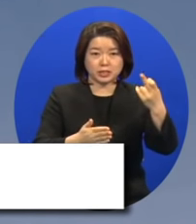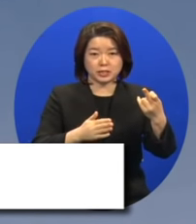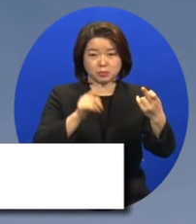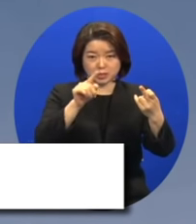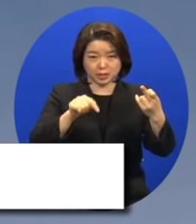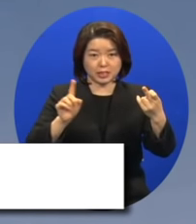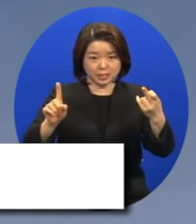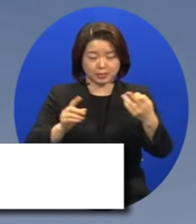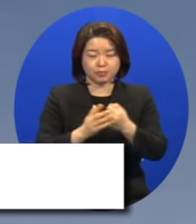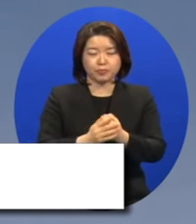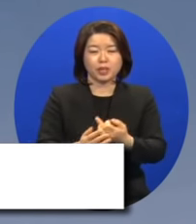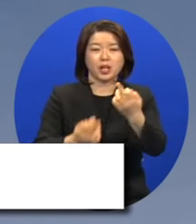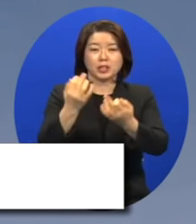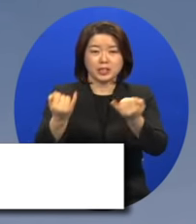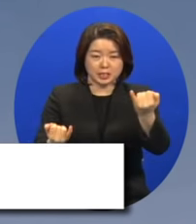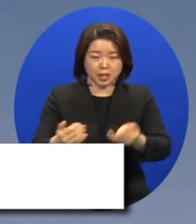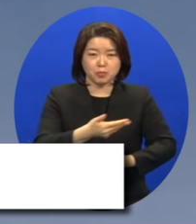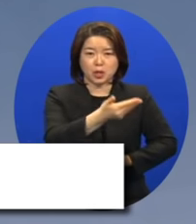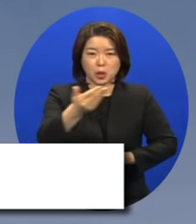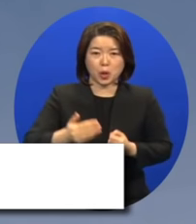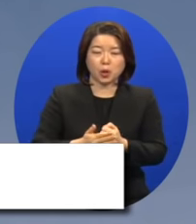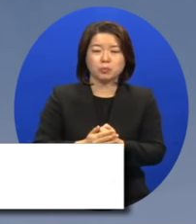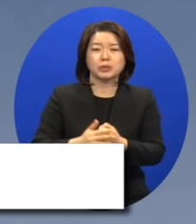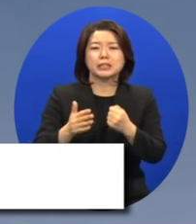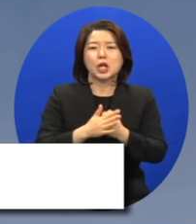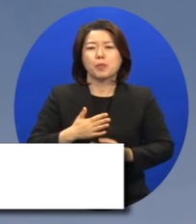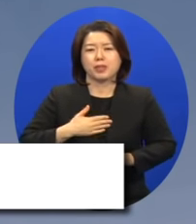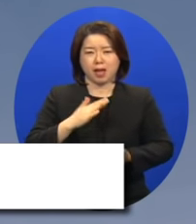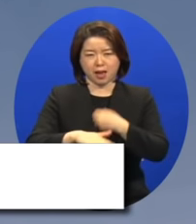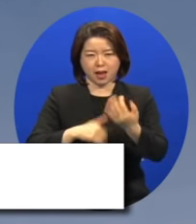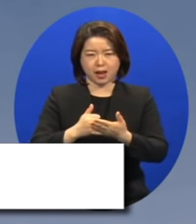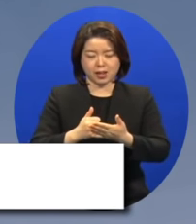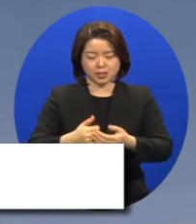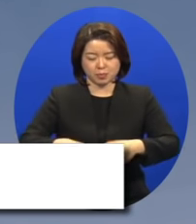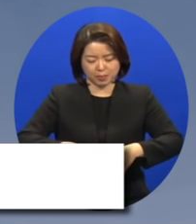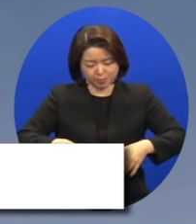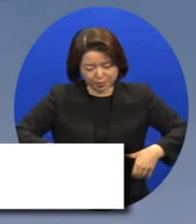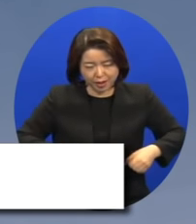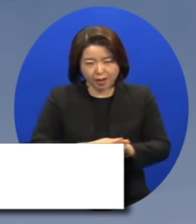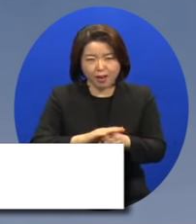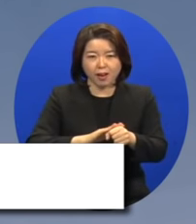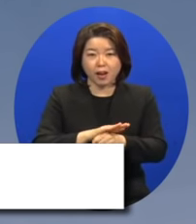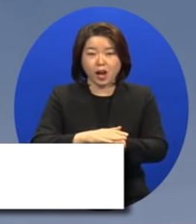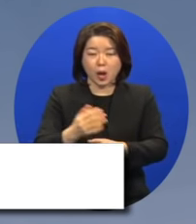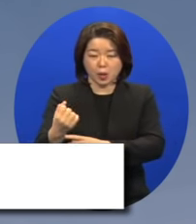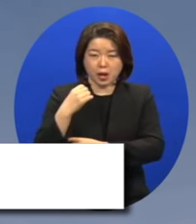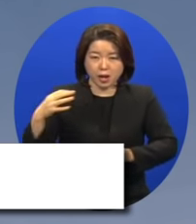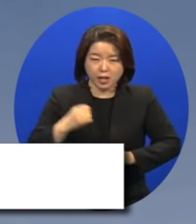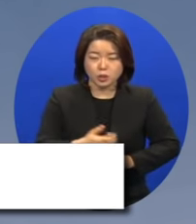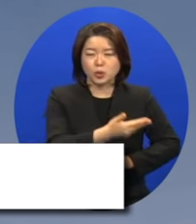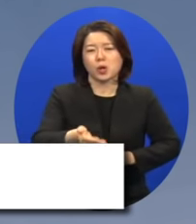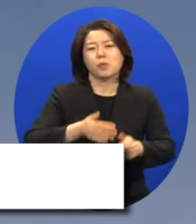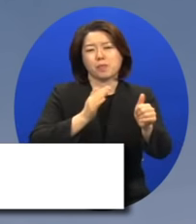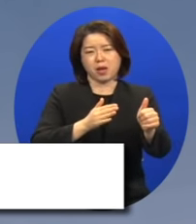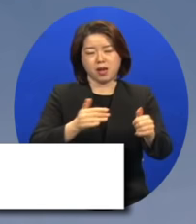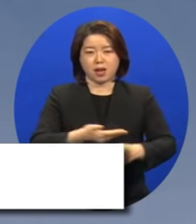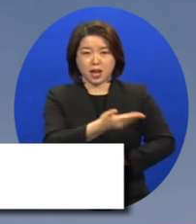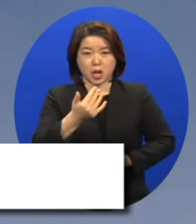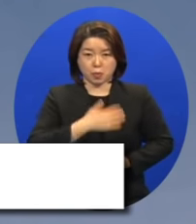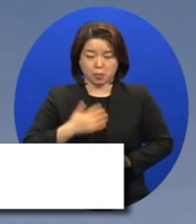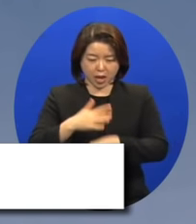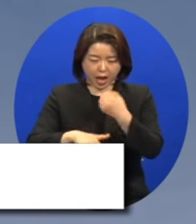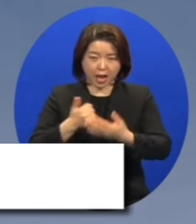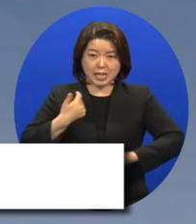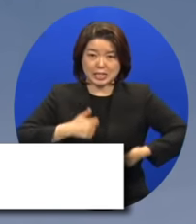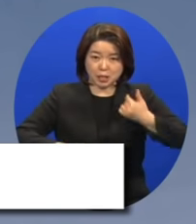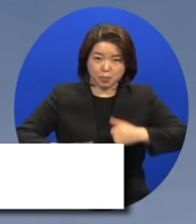형제자매여러분,나는 하나님의자비하심을생각하여여러분에게권면합니다.여러분의 몸을하나님